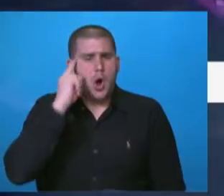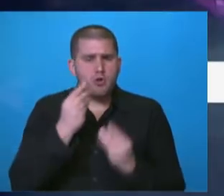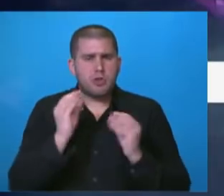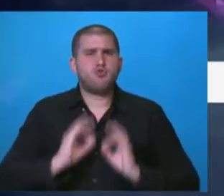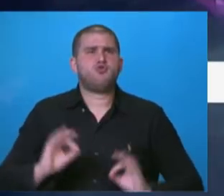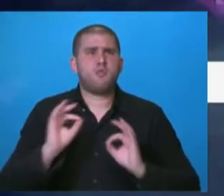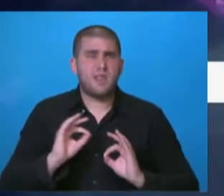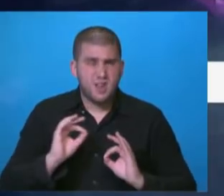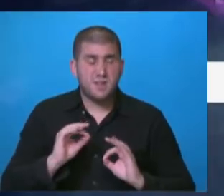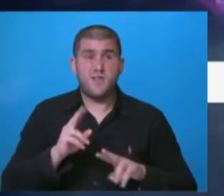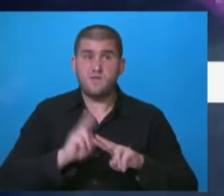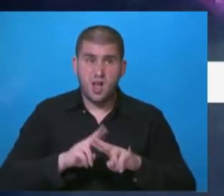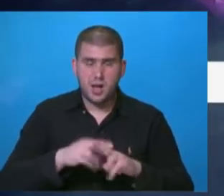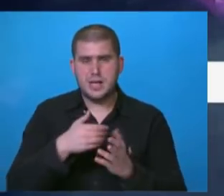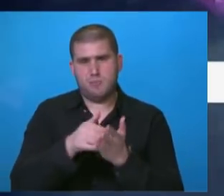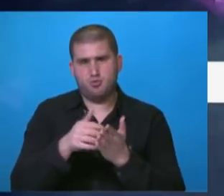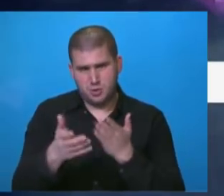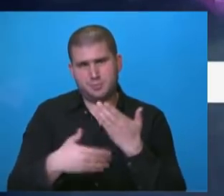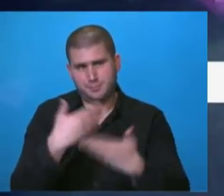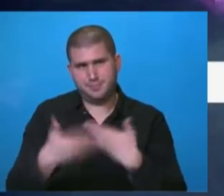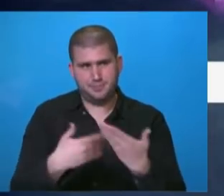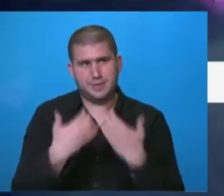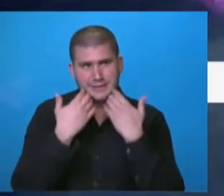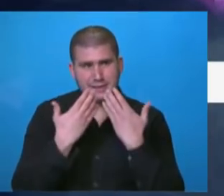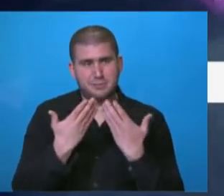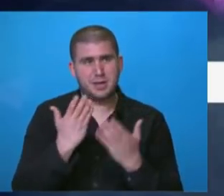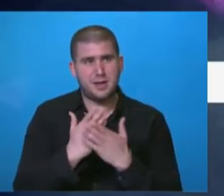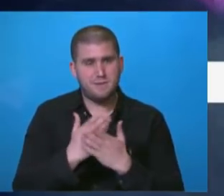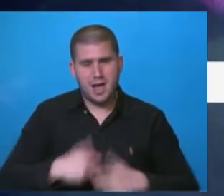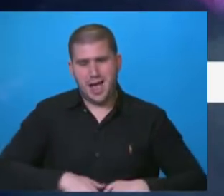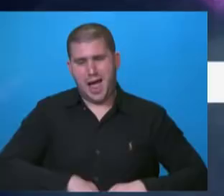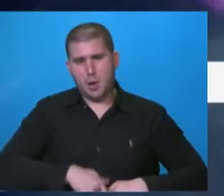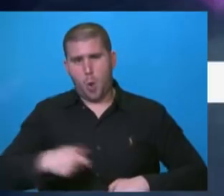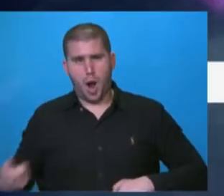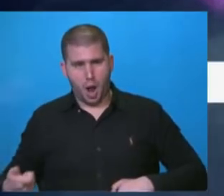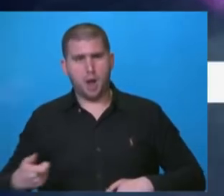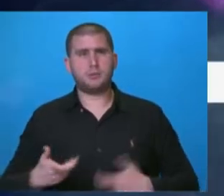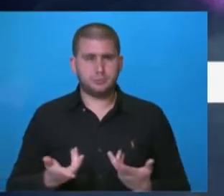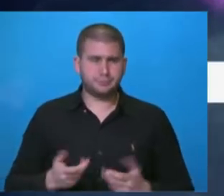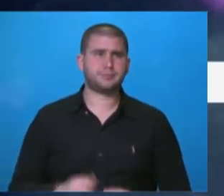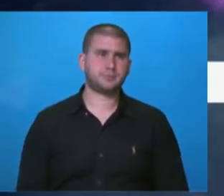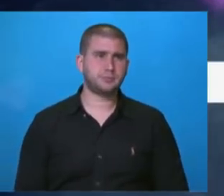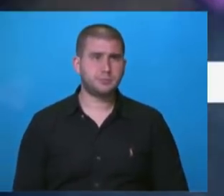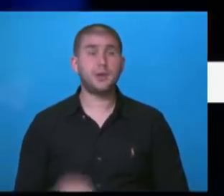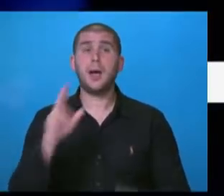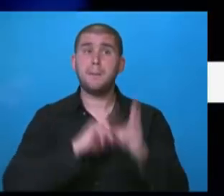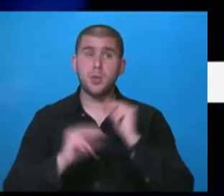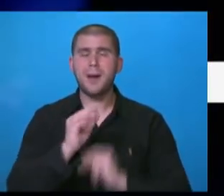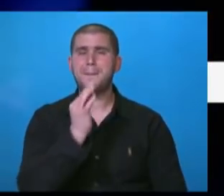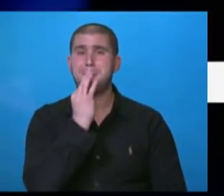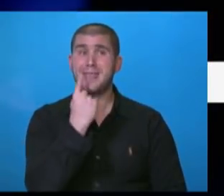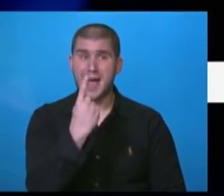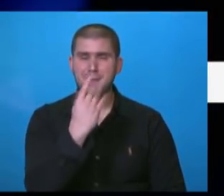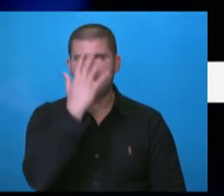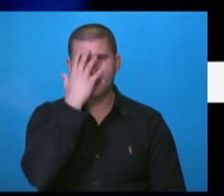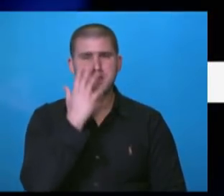בדבר, ואחר כך אתה ממשיך ומתאר, הוא פתח לו את החגורה של המכנסיים. כן. מדובר למעשה בנערים שבאמת התמימות